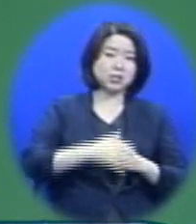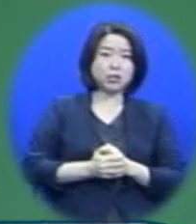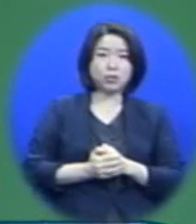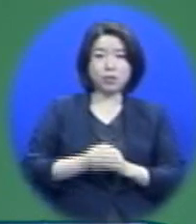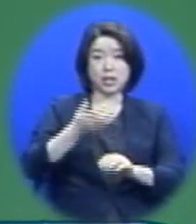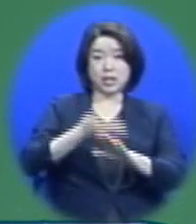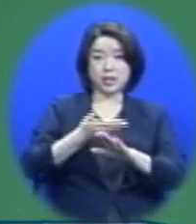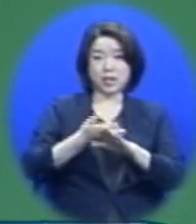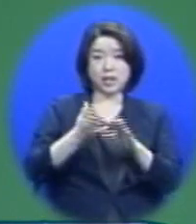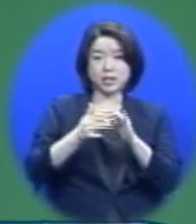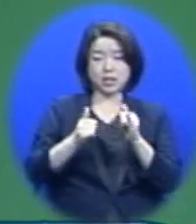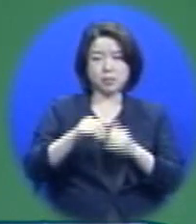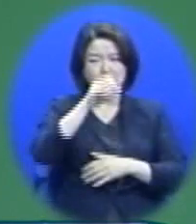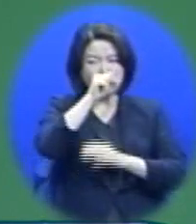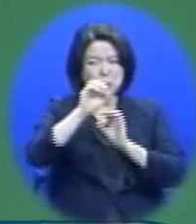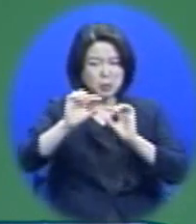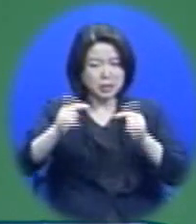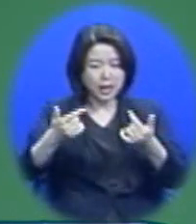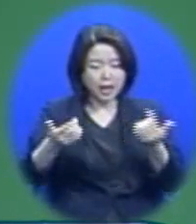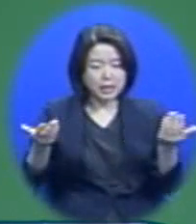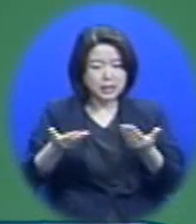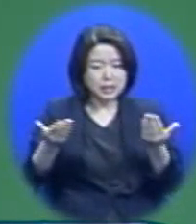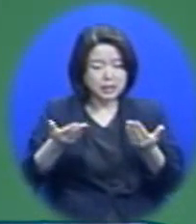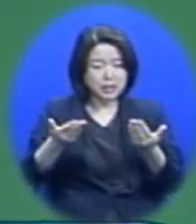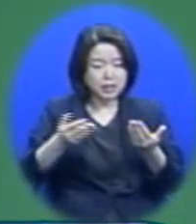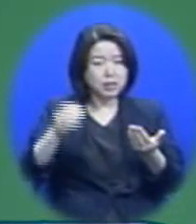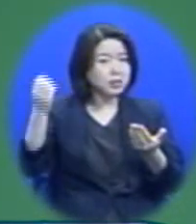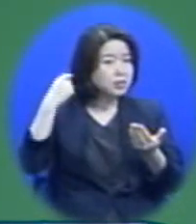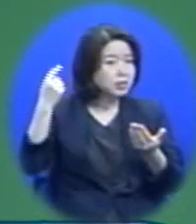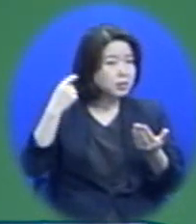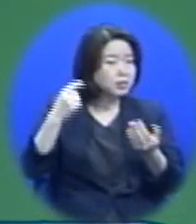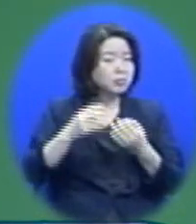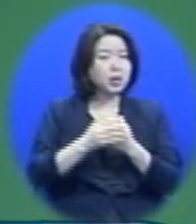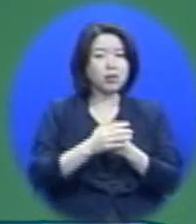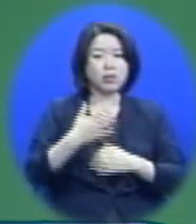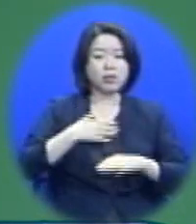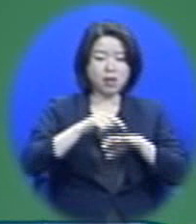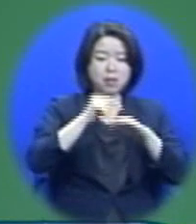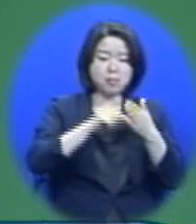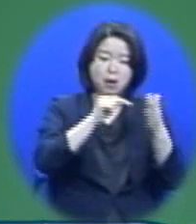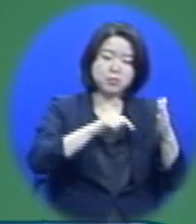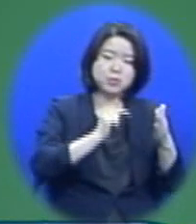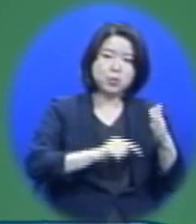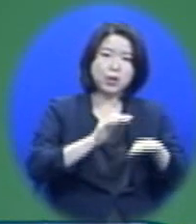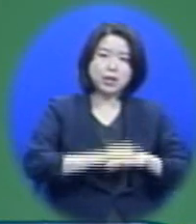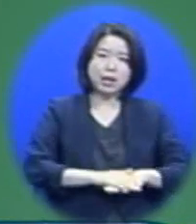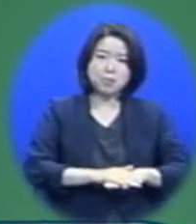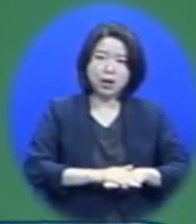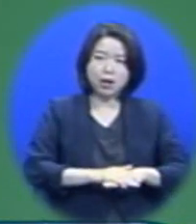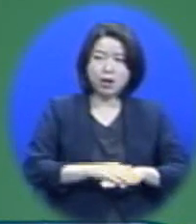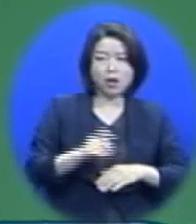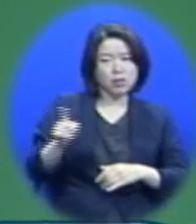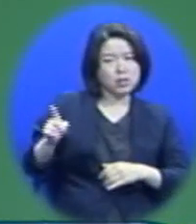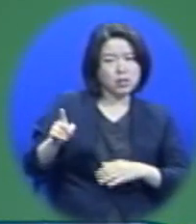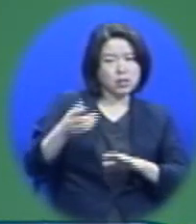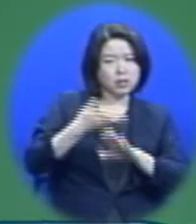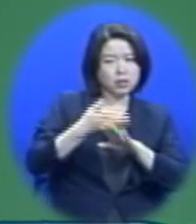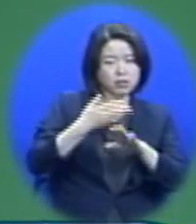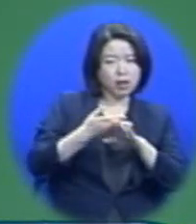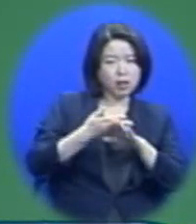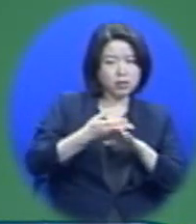다른 사람에 대해서 안 좋은 이야기를 들으면 결국 그게 내 마음에 남아요. 그 사람을 볼 때는 아주 왜곡된 시각으로 보게 되는